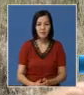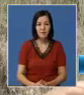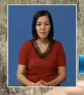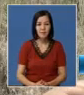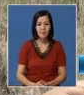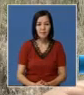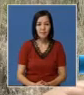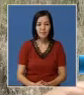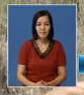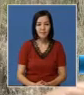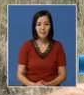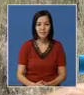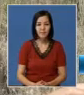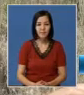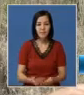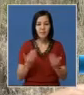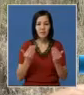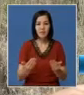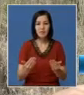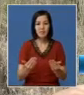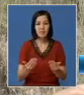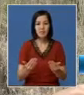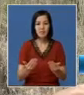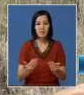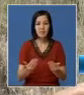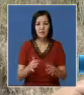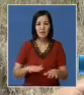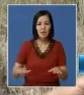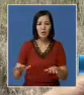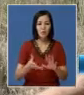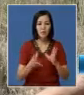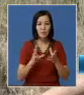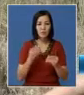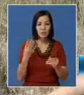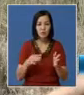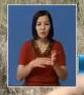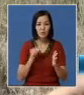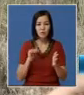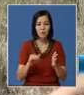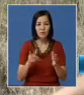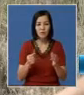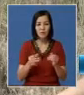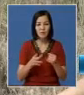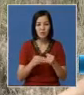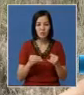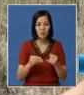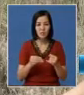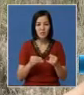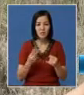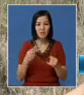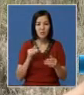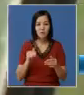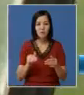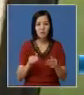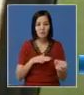біз барын жойып тастаймыз. Қазір енді бар жерде аудан бойынша 49 мың гектар жасау керек. Енді бүгінгі күнге 20 мың гектар